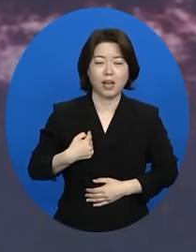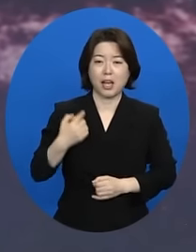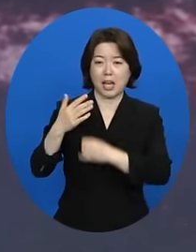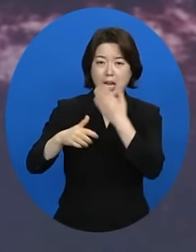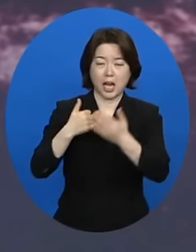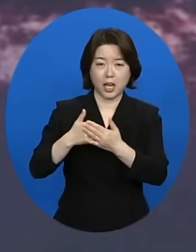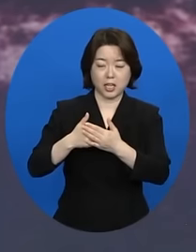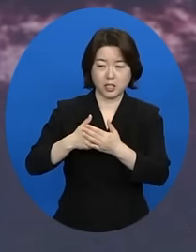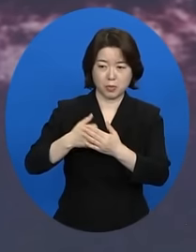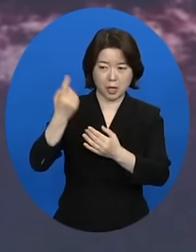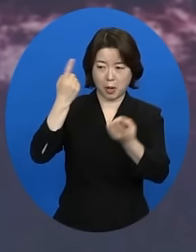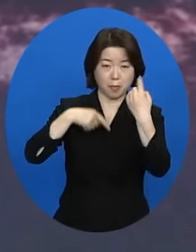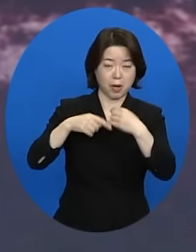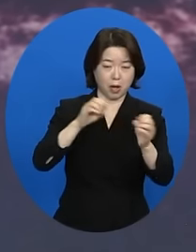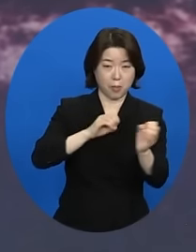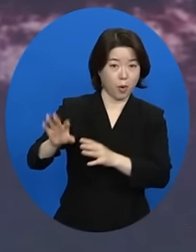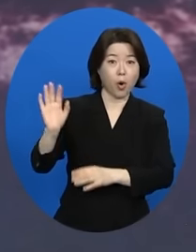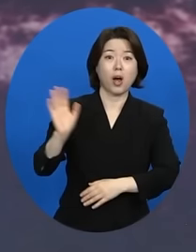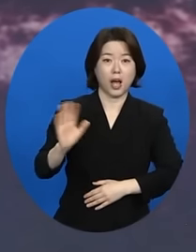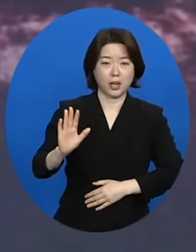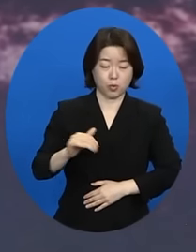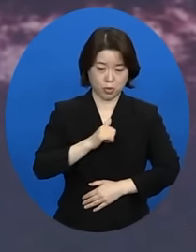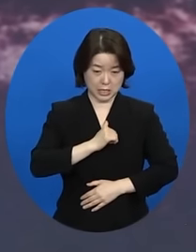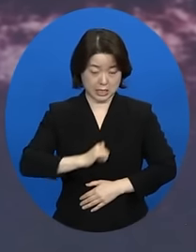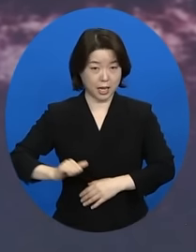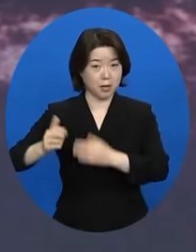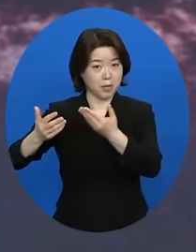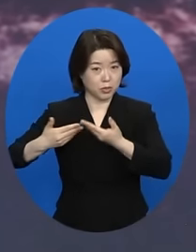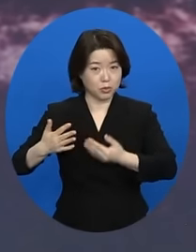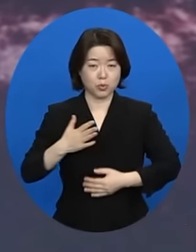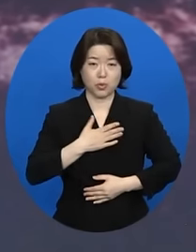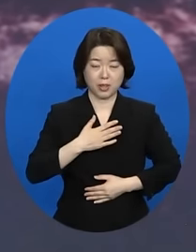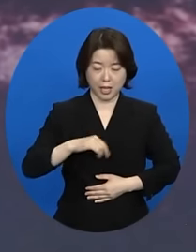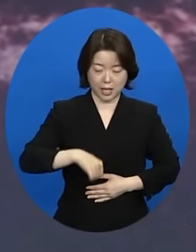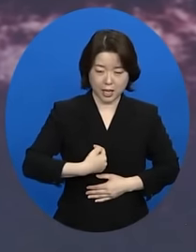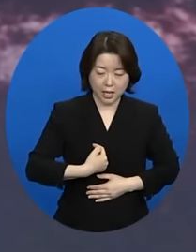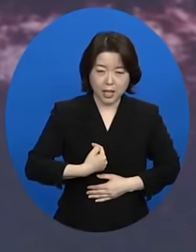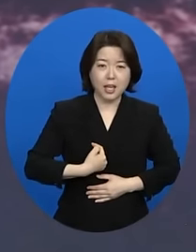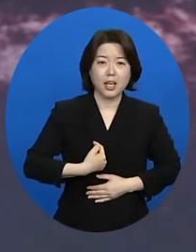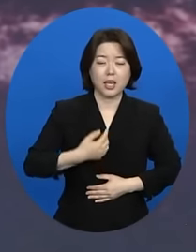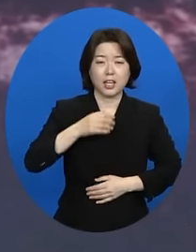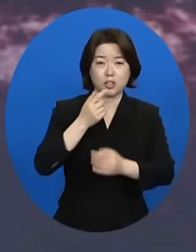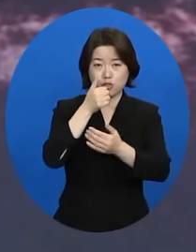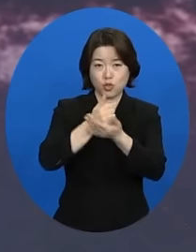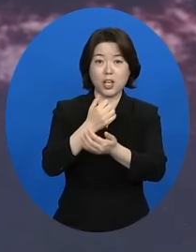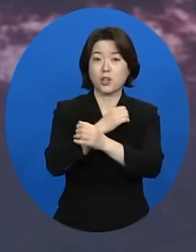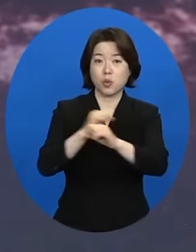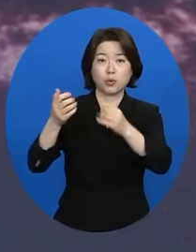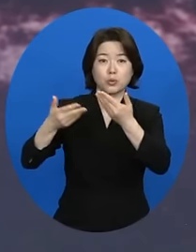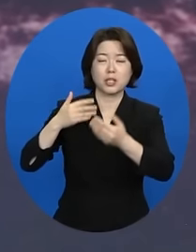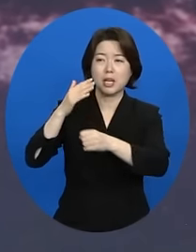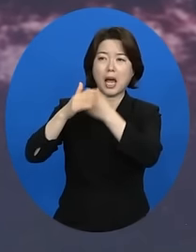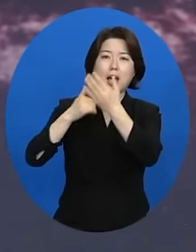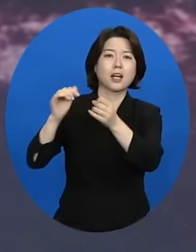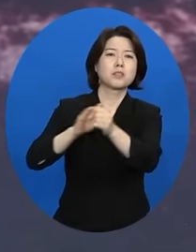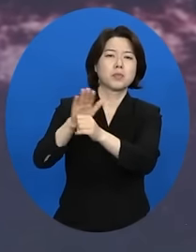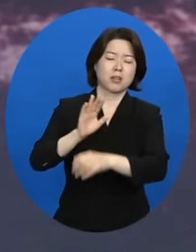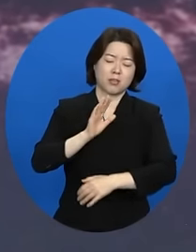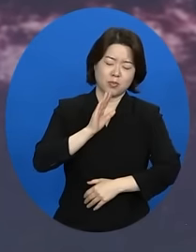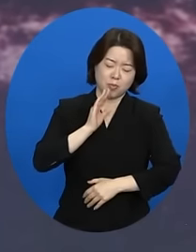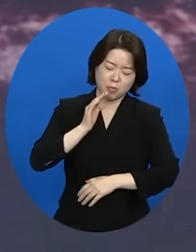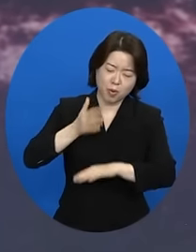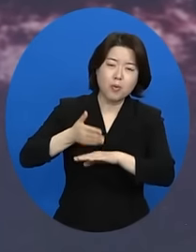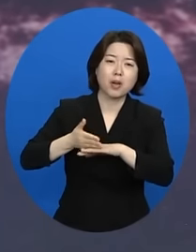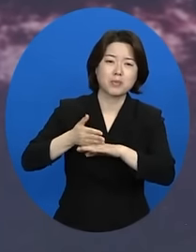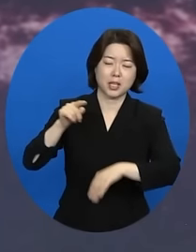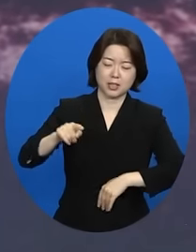해하지 아니하시고 버리지 아니하시고 참아주시고 자기의 죄를 용서해 주신 하나님 그 사랑이 너무 감사해서